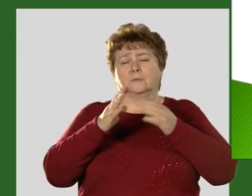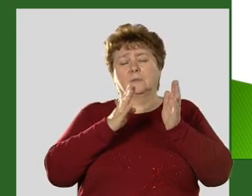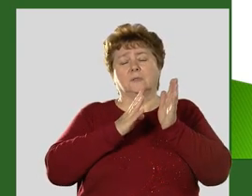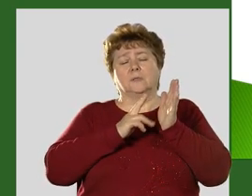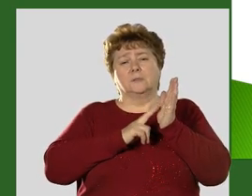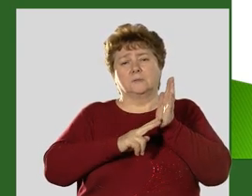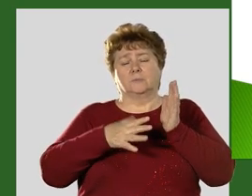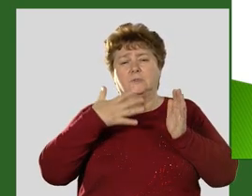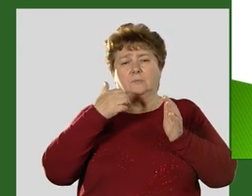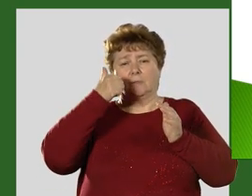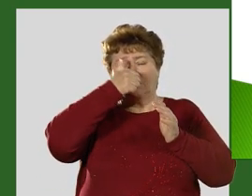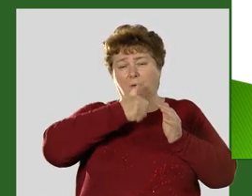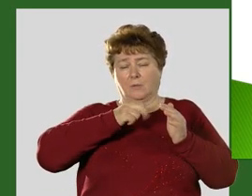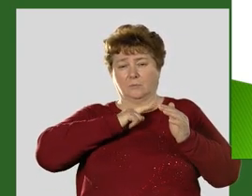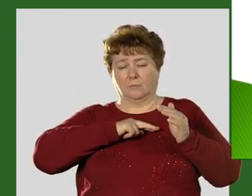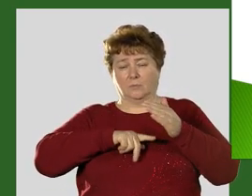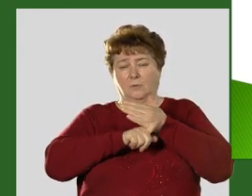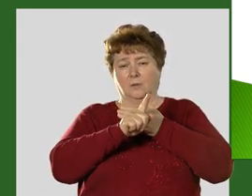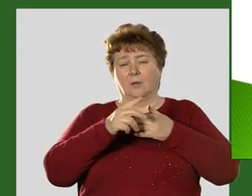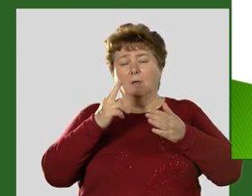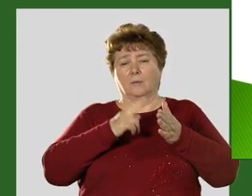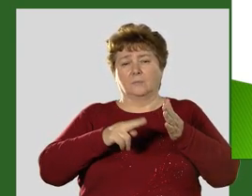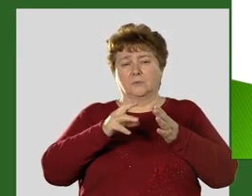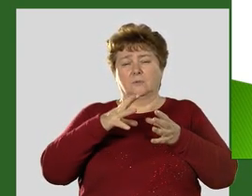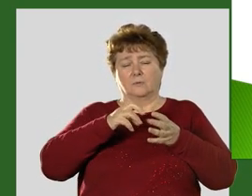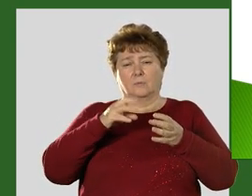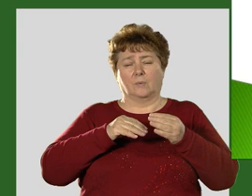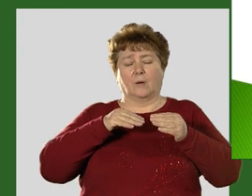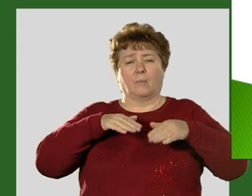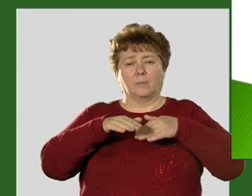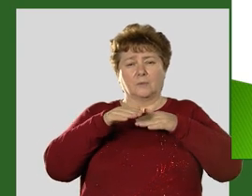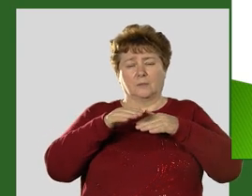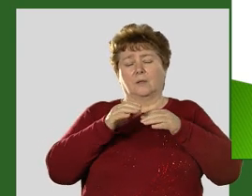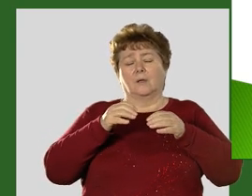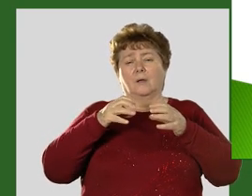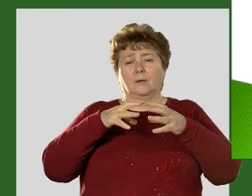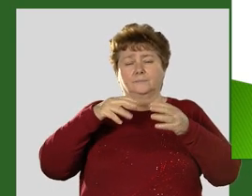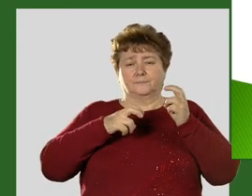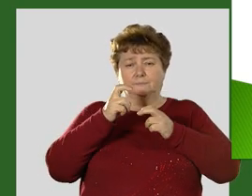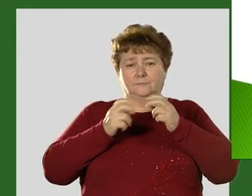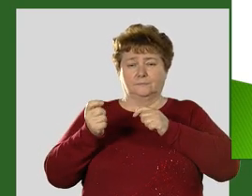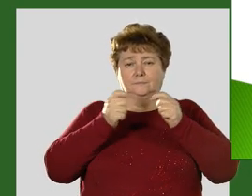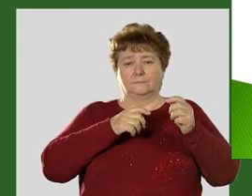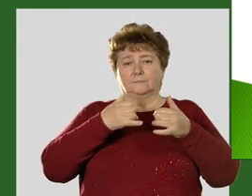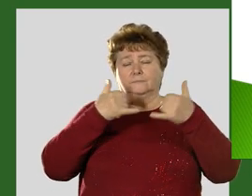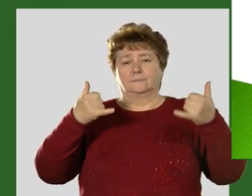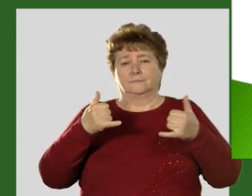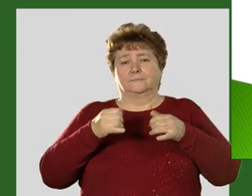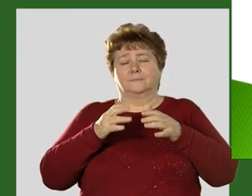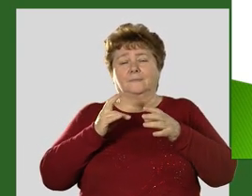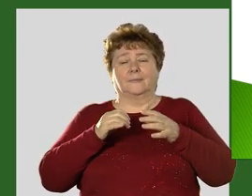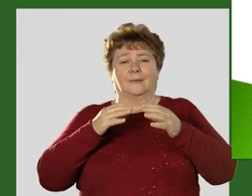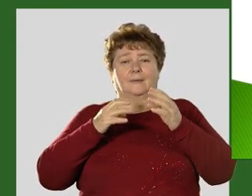1975 году. Бишкекская хлопкопредельная фабрика поставляла пряжу для